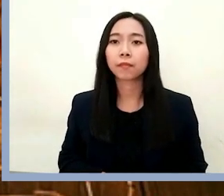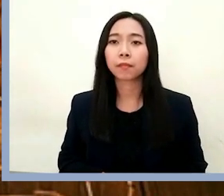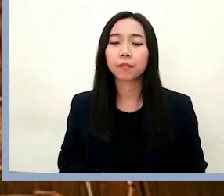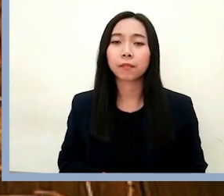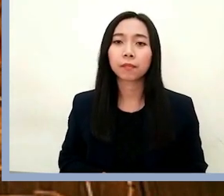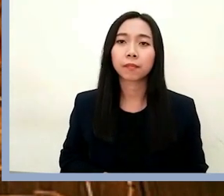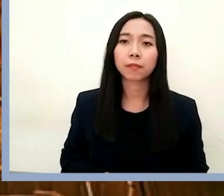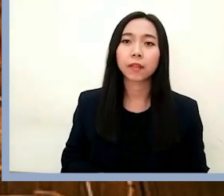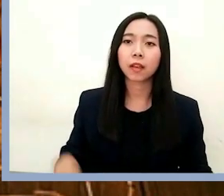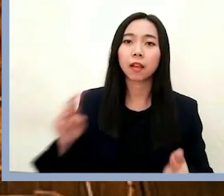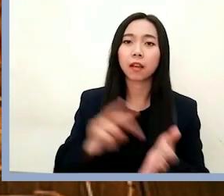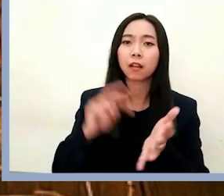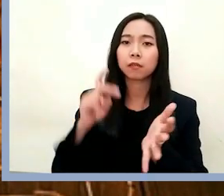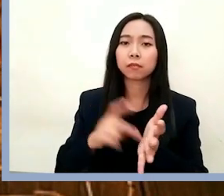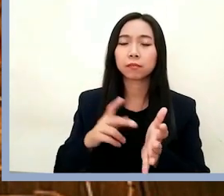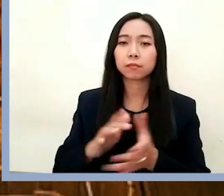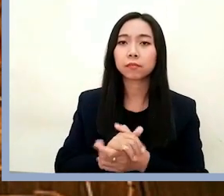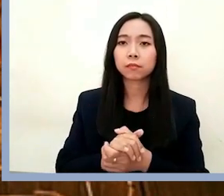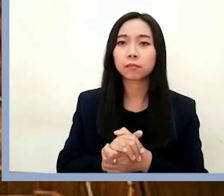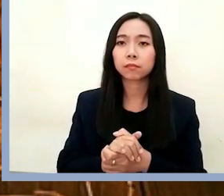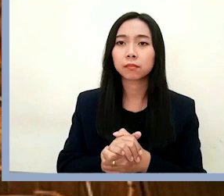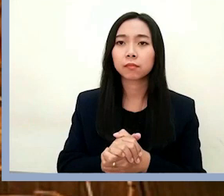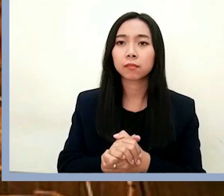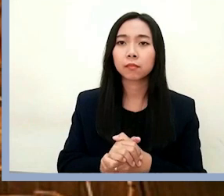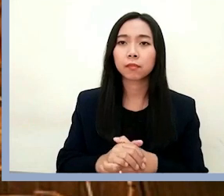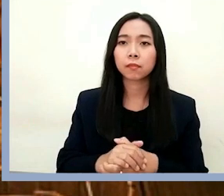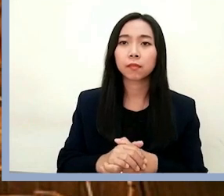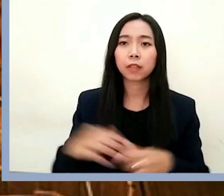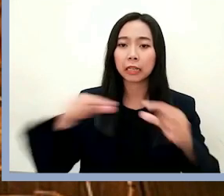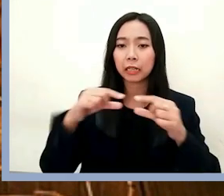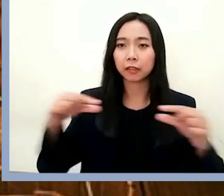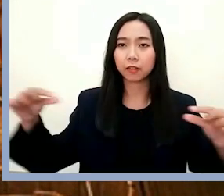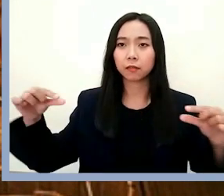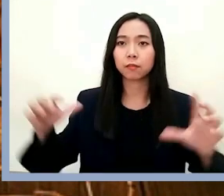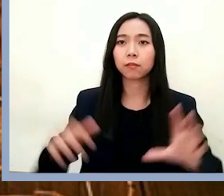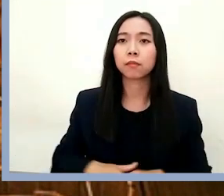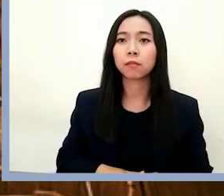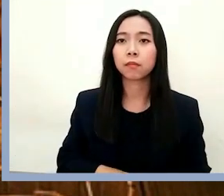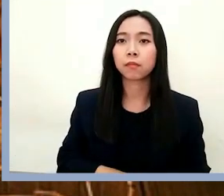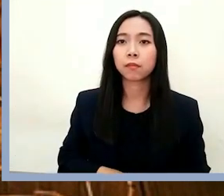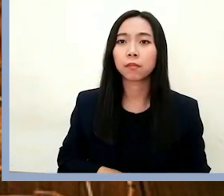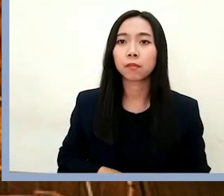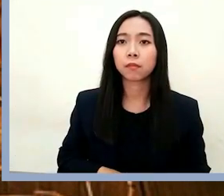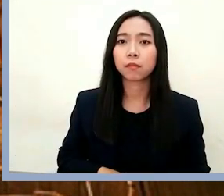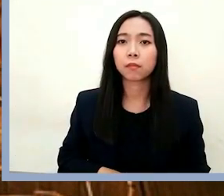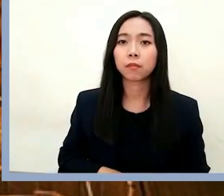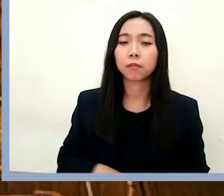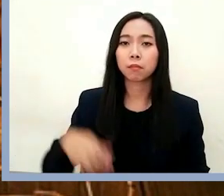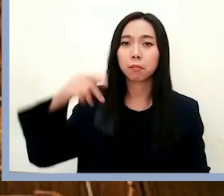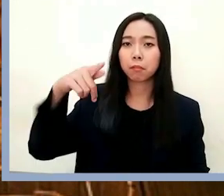itu kalau diterjemahkan ke dalam istilah kita biasanya disebut dengan kata paguyuban